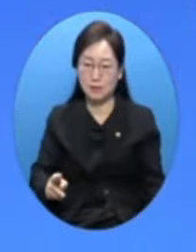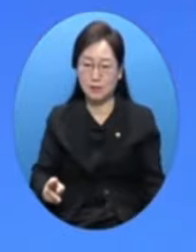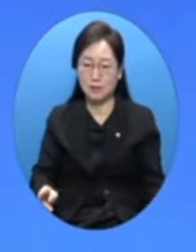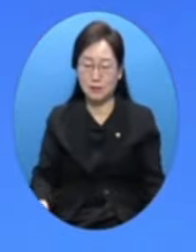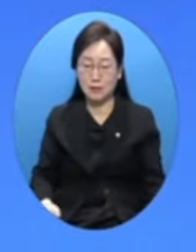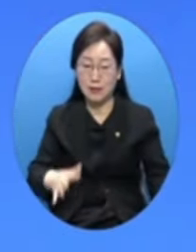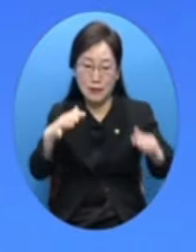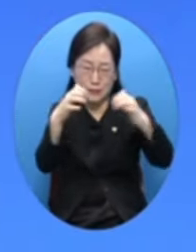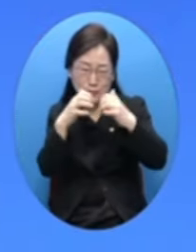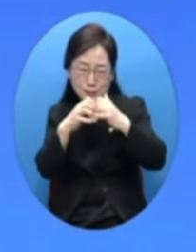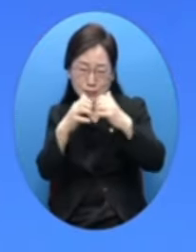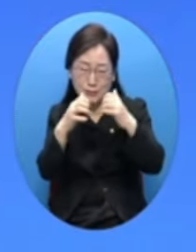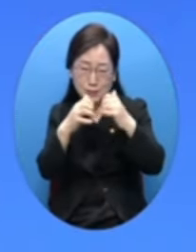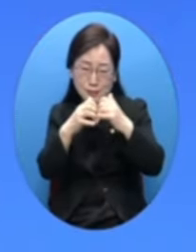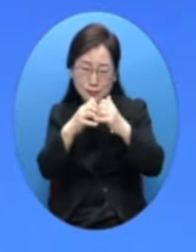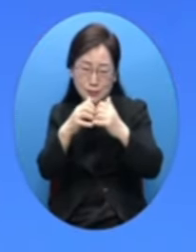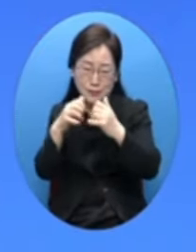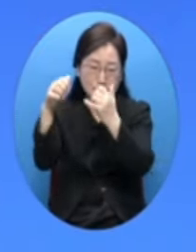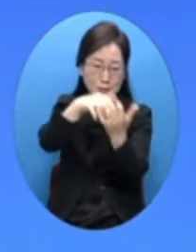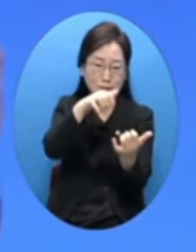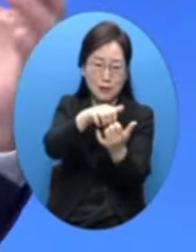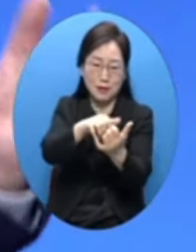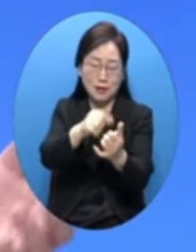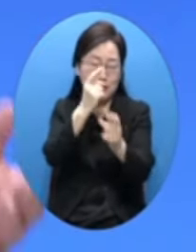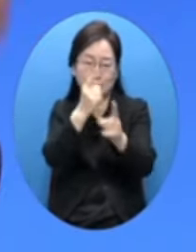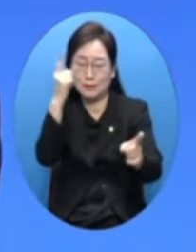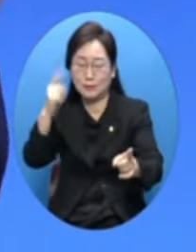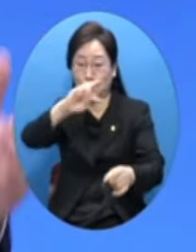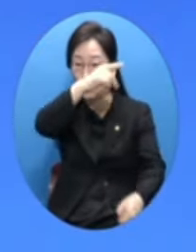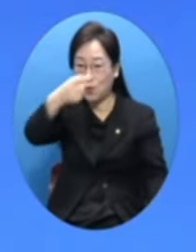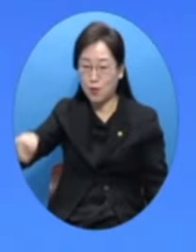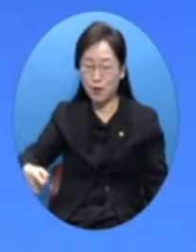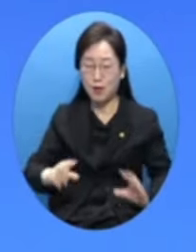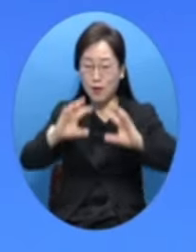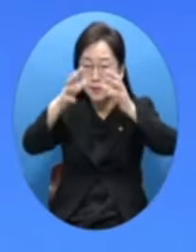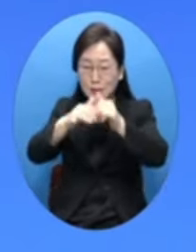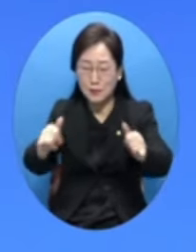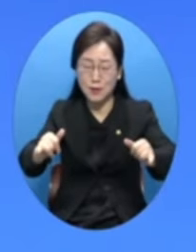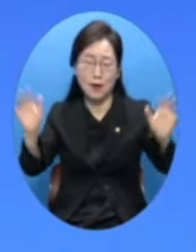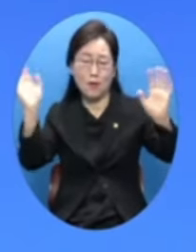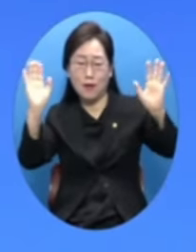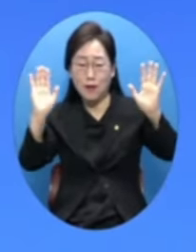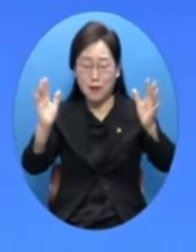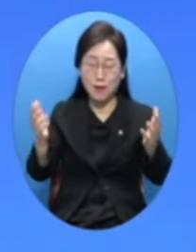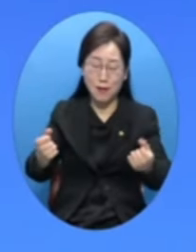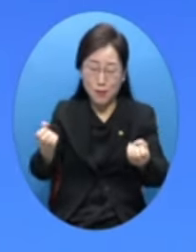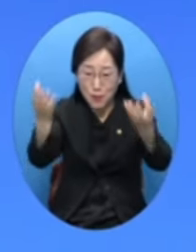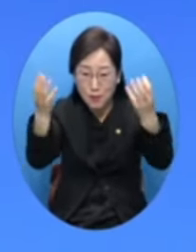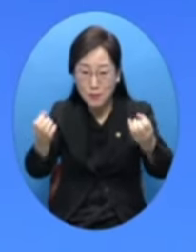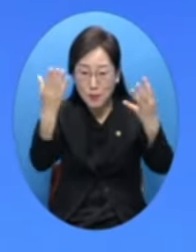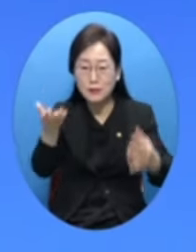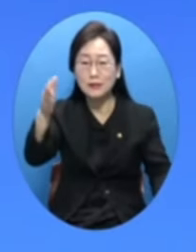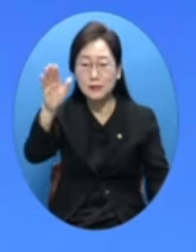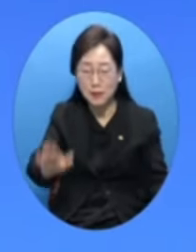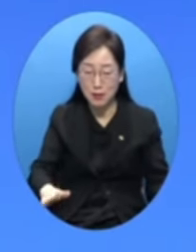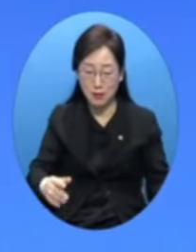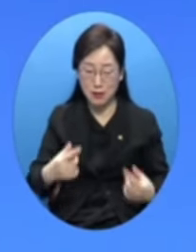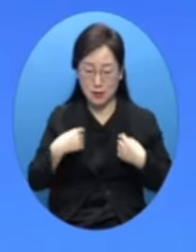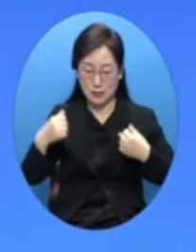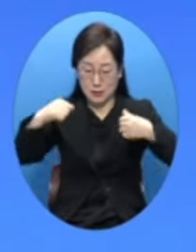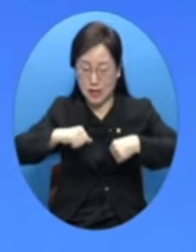전쟁에 나가서 승리해서 돌아올 때 온 백성이 나와서 그걸 환호하고 맞이했지만은 갑옷 안에 그의